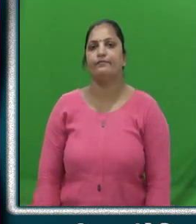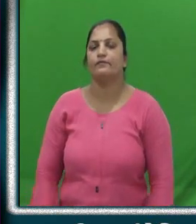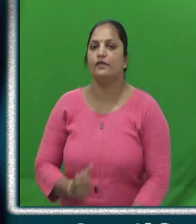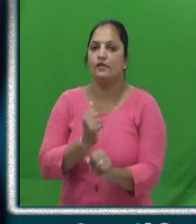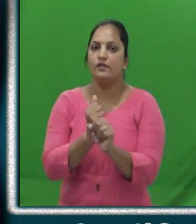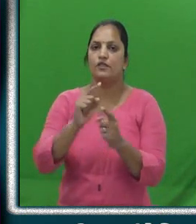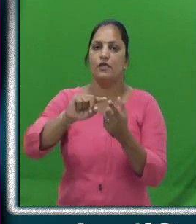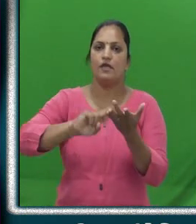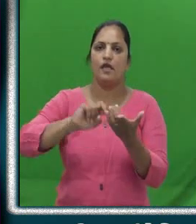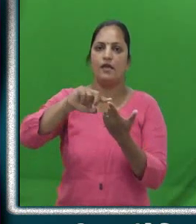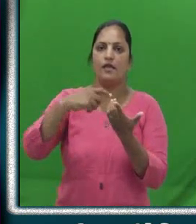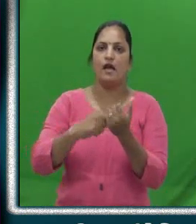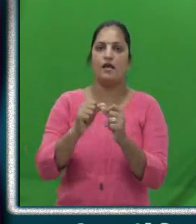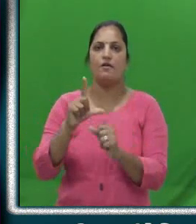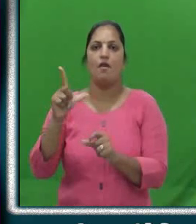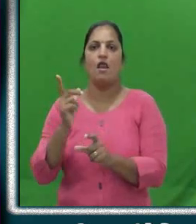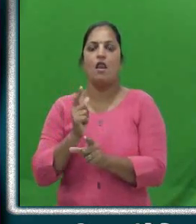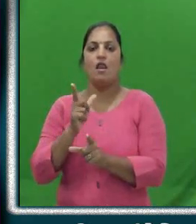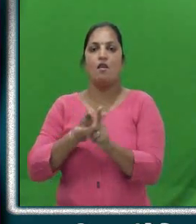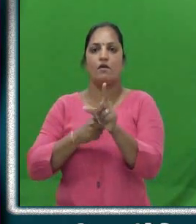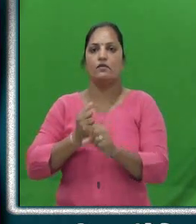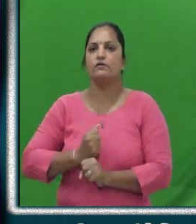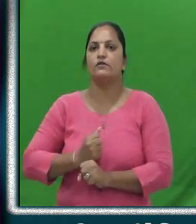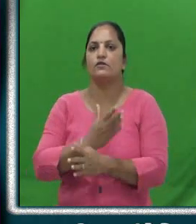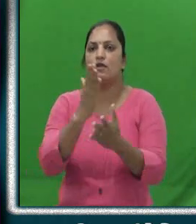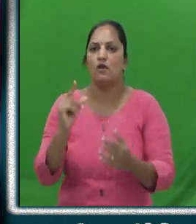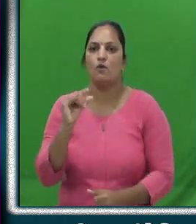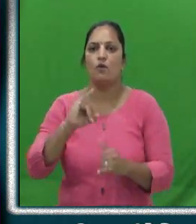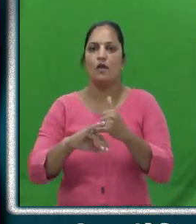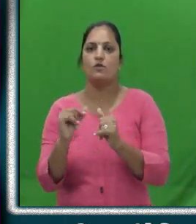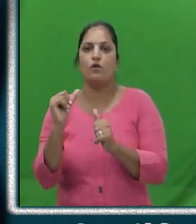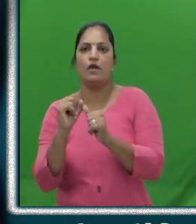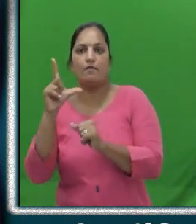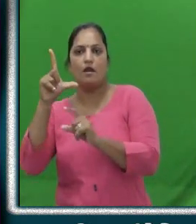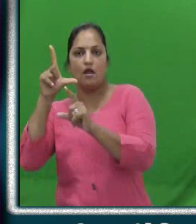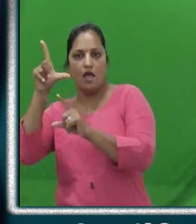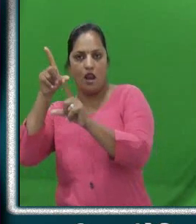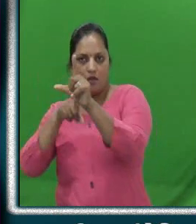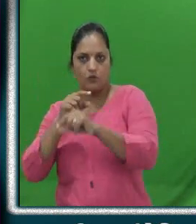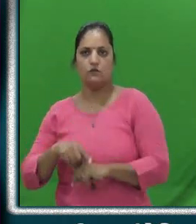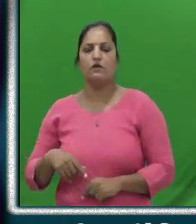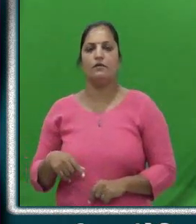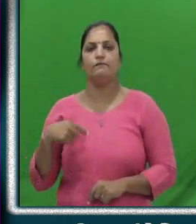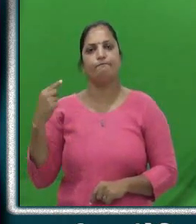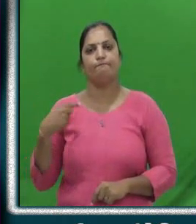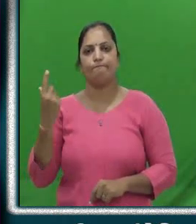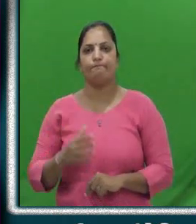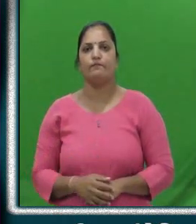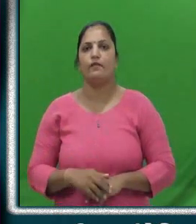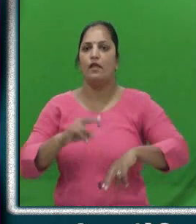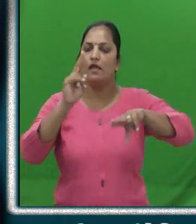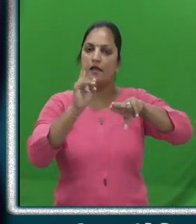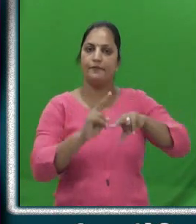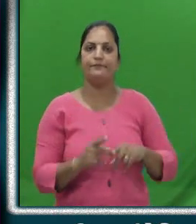થયું. પછી જનરલી, મોટે ભાગે, એના જેવું જ. યુઝ્યુઅલી,